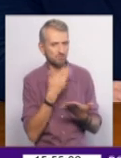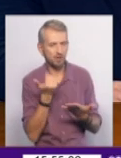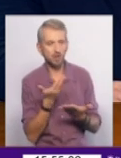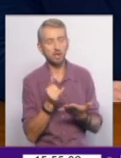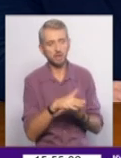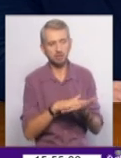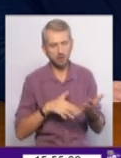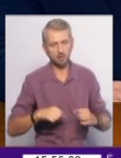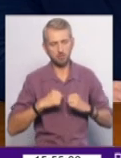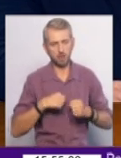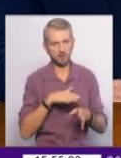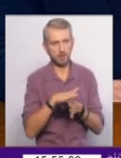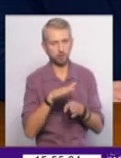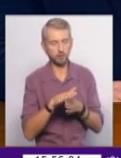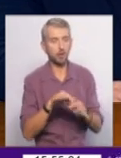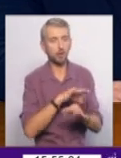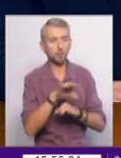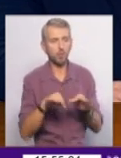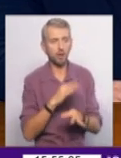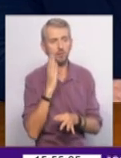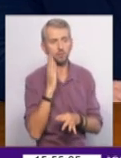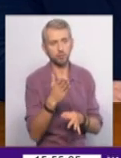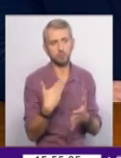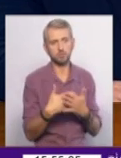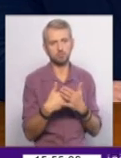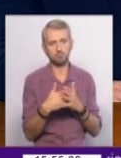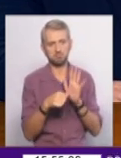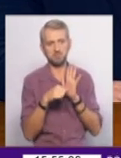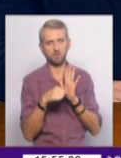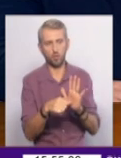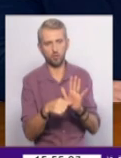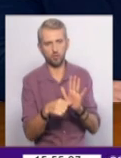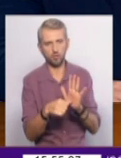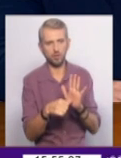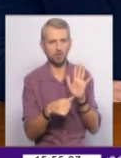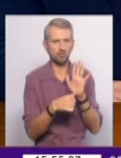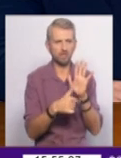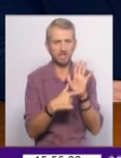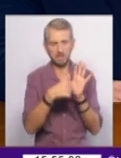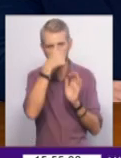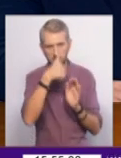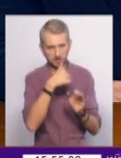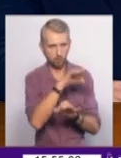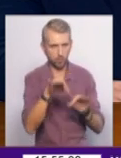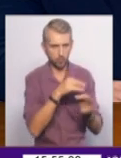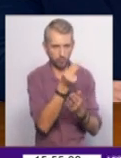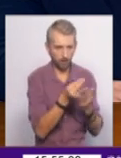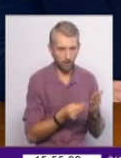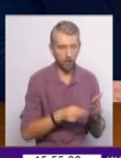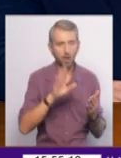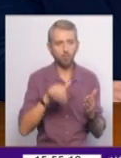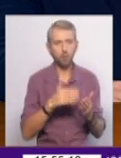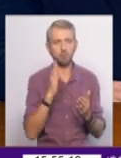намагатися далі реалізовувати. Проєкт, як правило, буде йти приблизно там півроку. 6-7 місяців проєктування, потім буде експертиза,